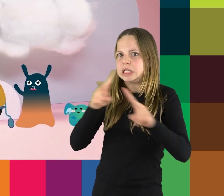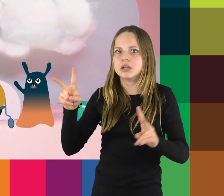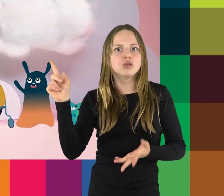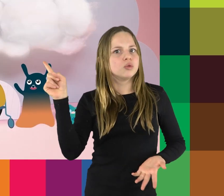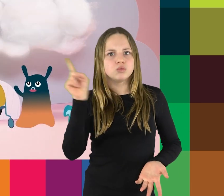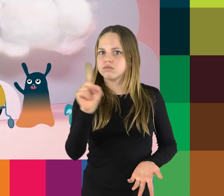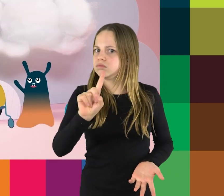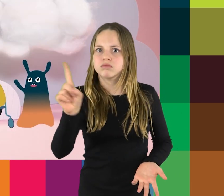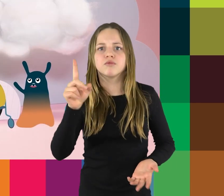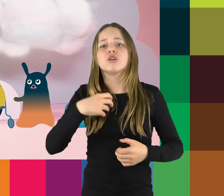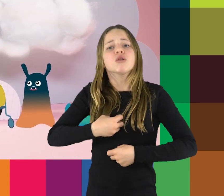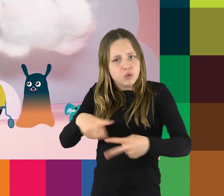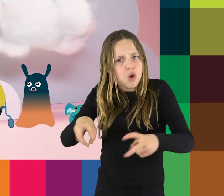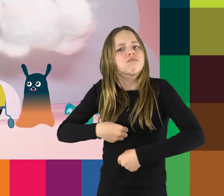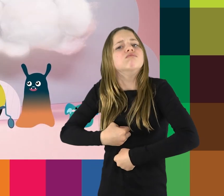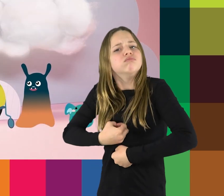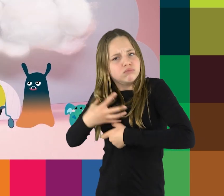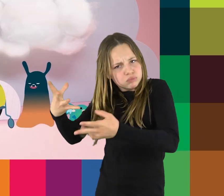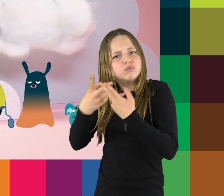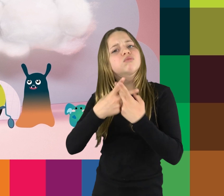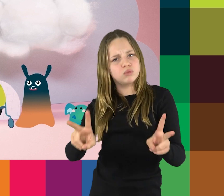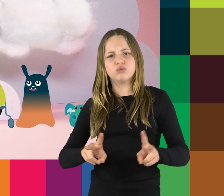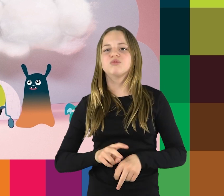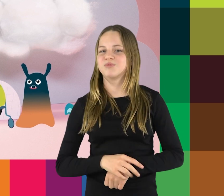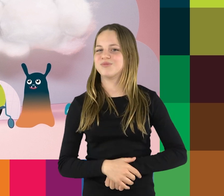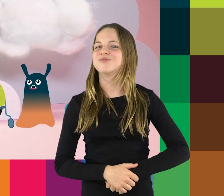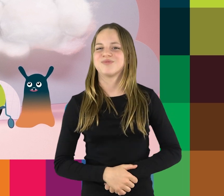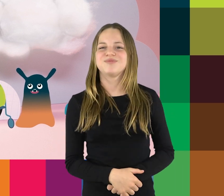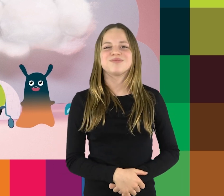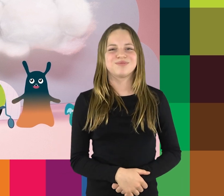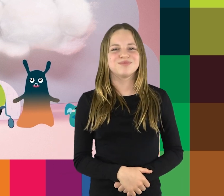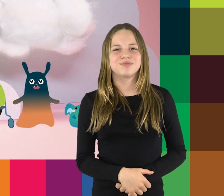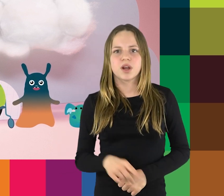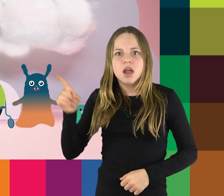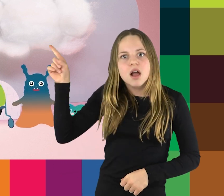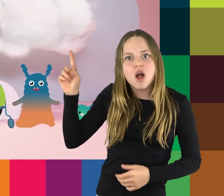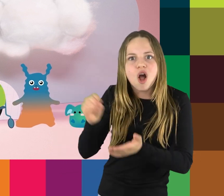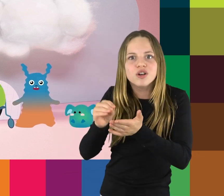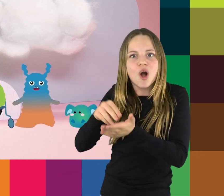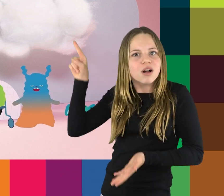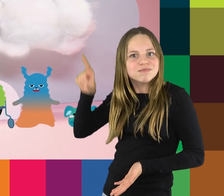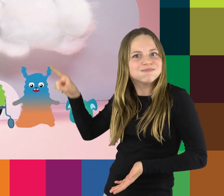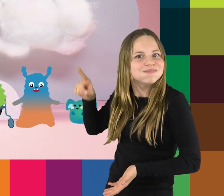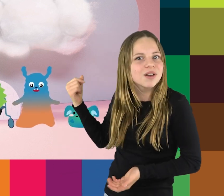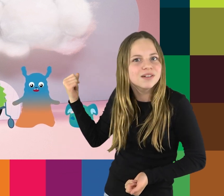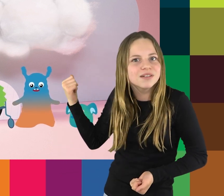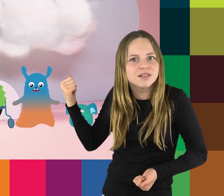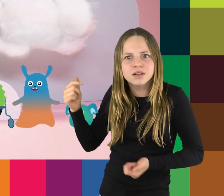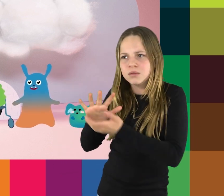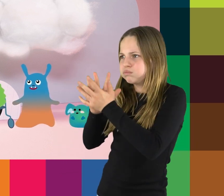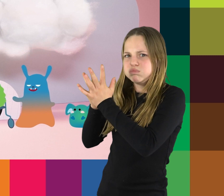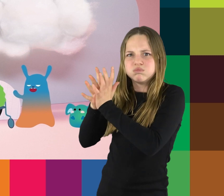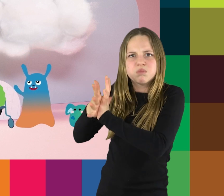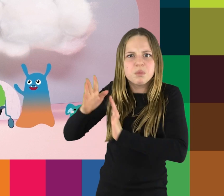les couleurs tournent encore. On devient bleu moyen. Ça